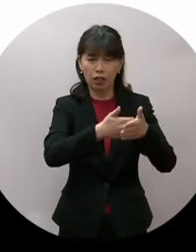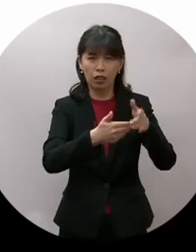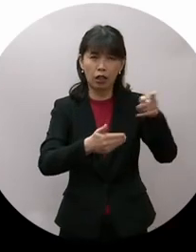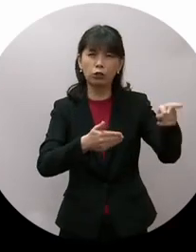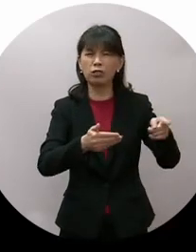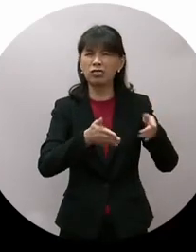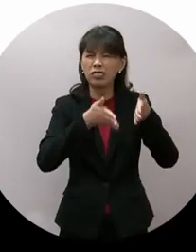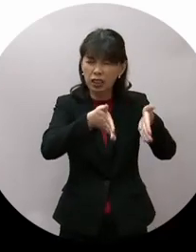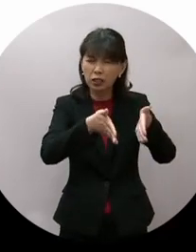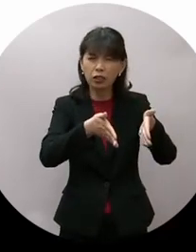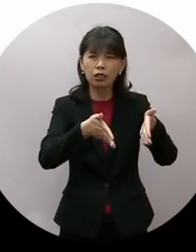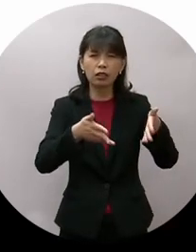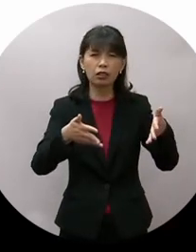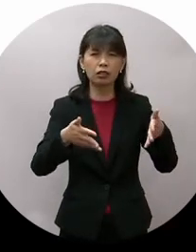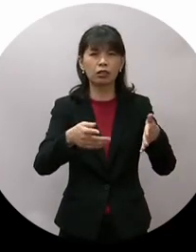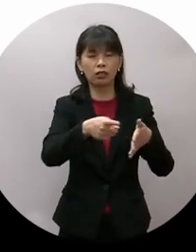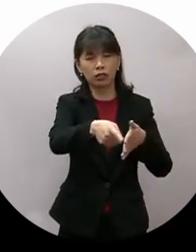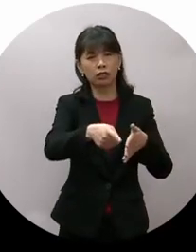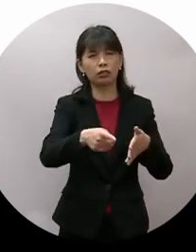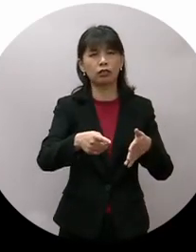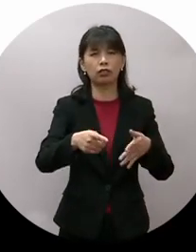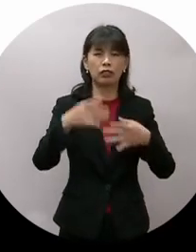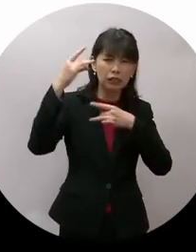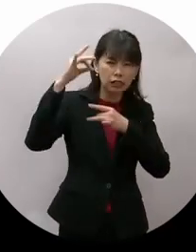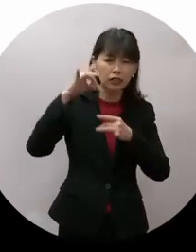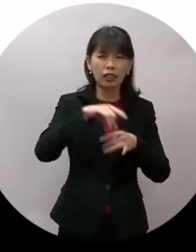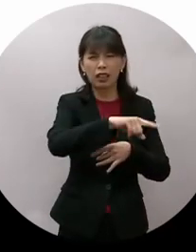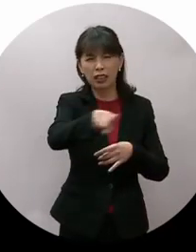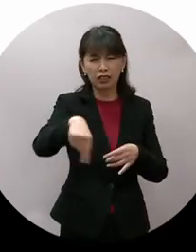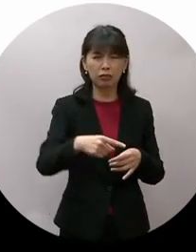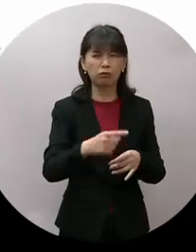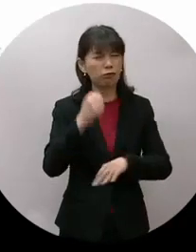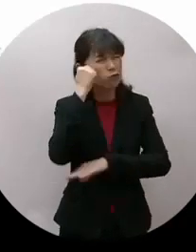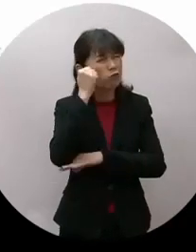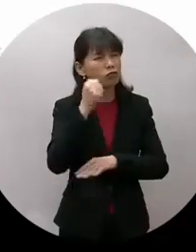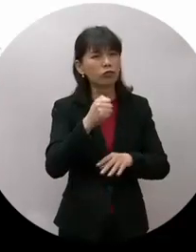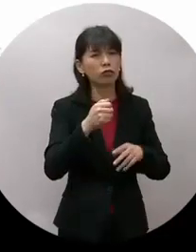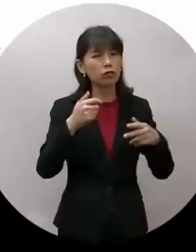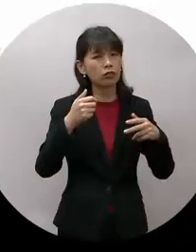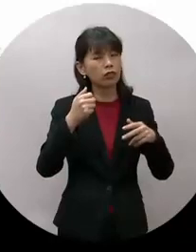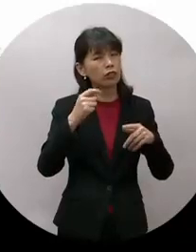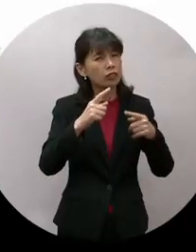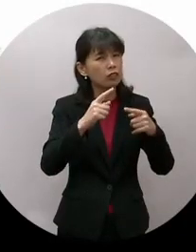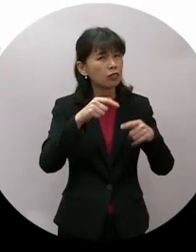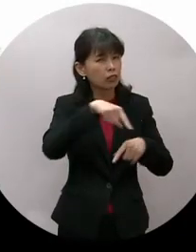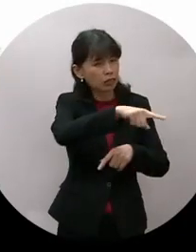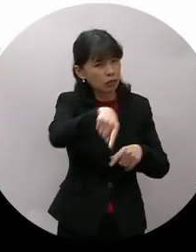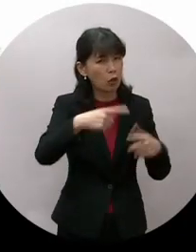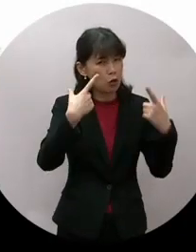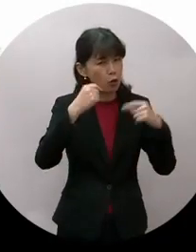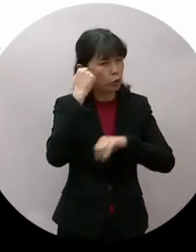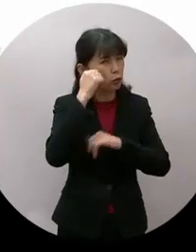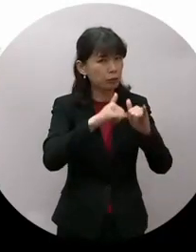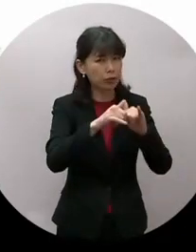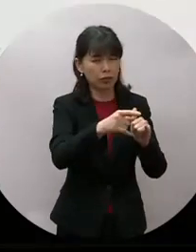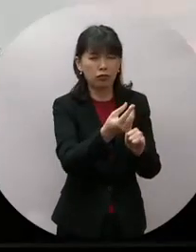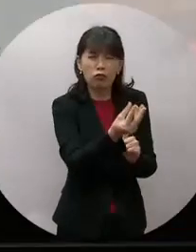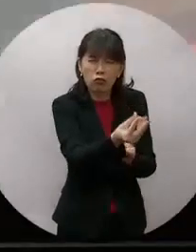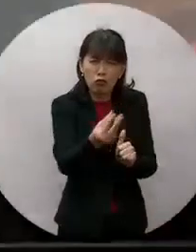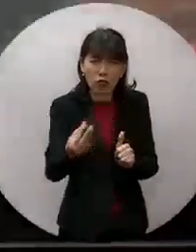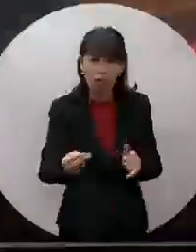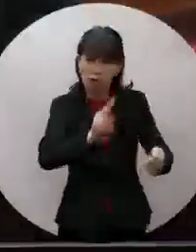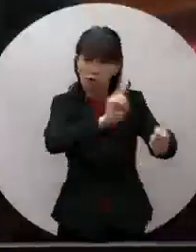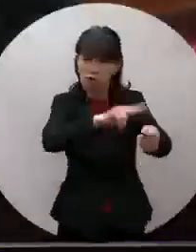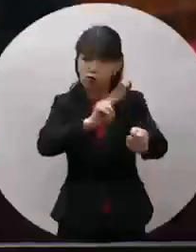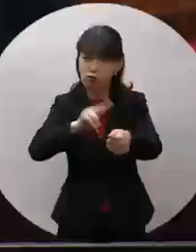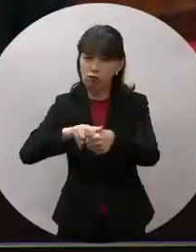民族的政策是侧重打压跟同化的，我们甚至是可以看到对于那些想要呼求自己主体